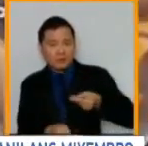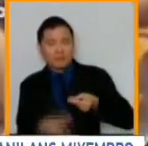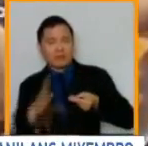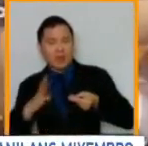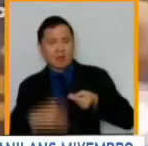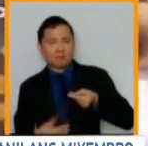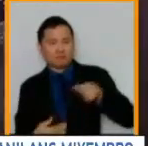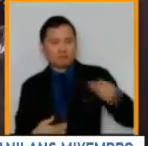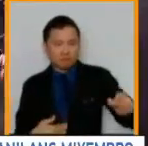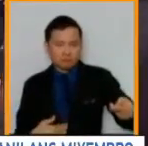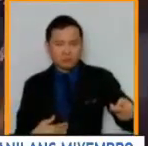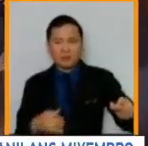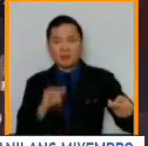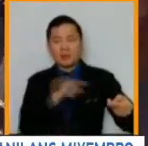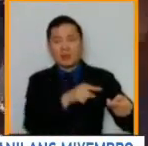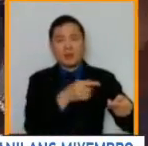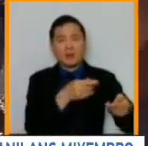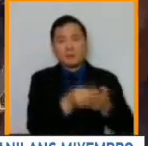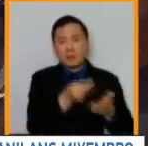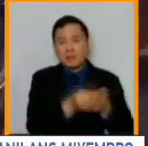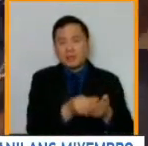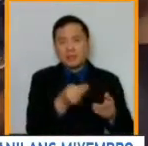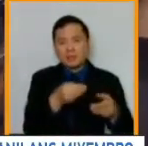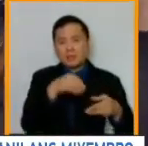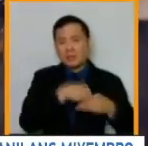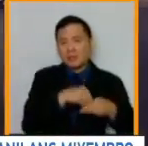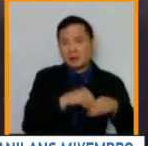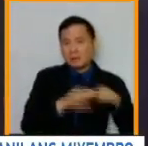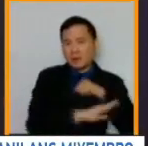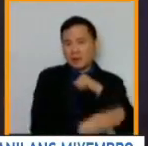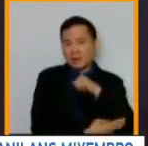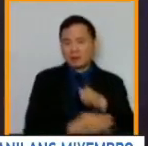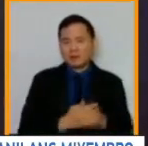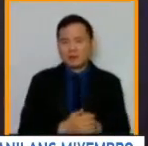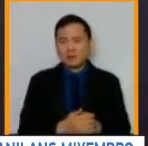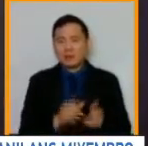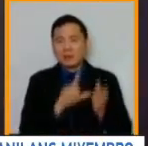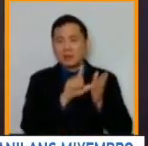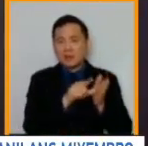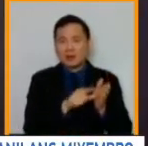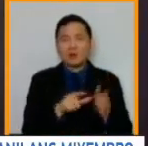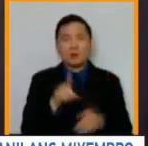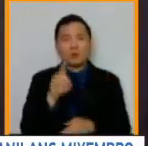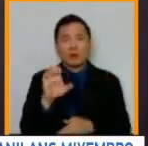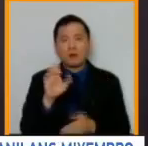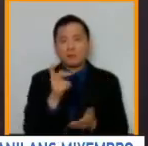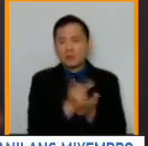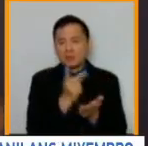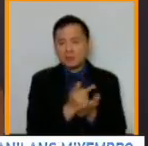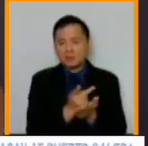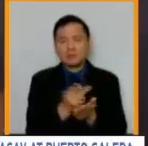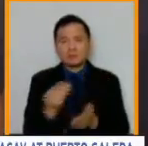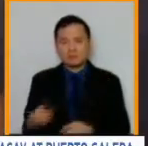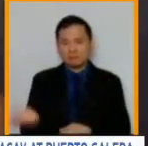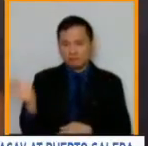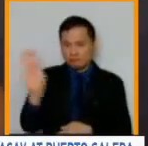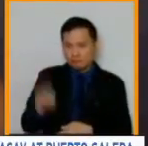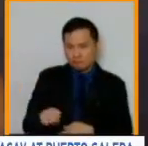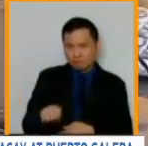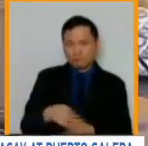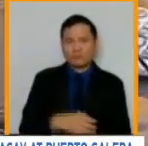pera sa kanyang bag. Ilang segundo lang naglabas siya ng 100 piso at inilagay ito sa counter. Doon na nagtaka ang